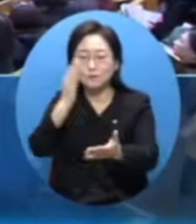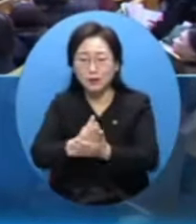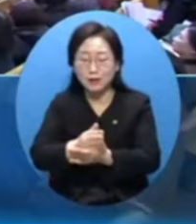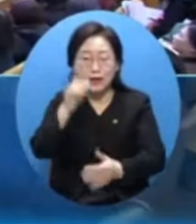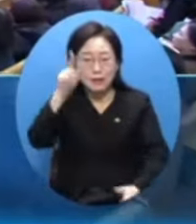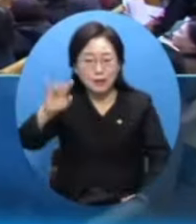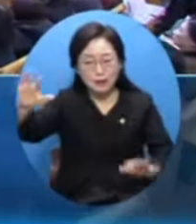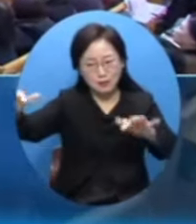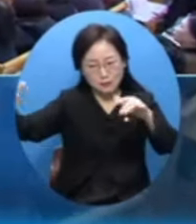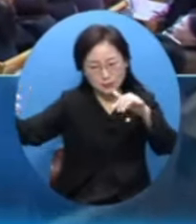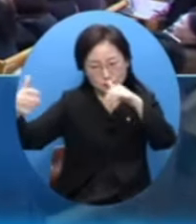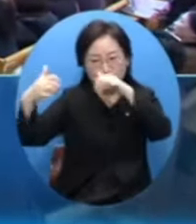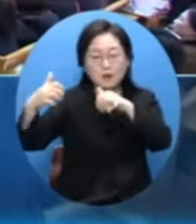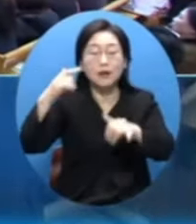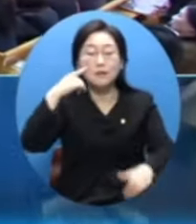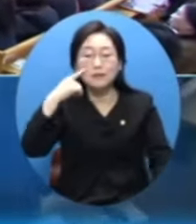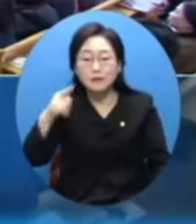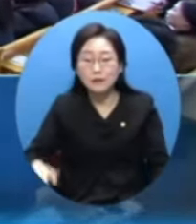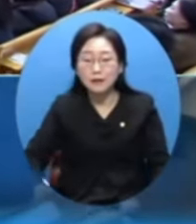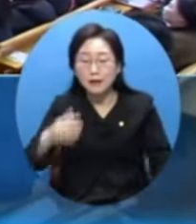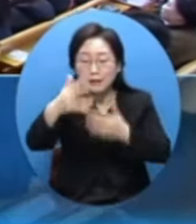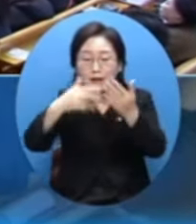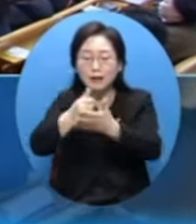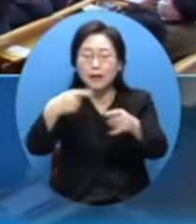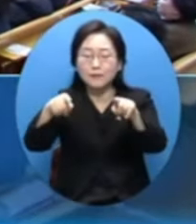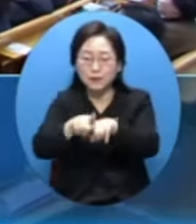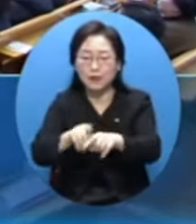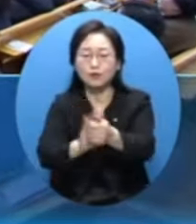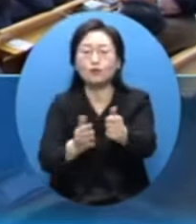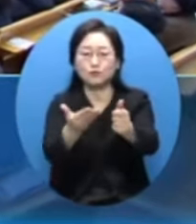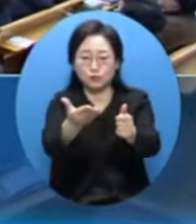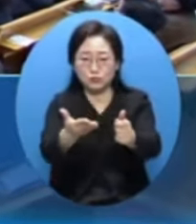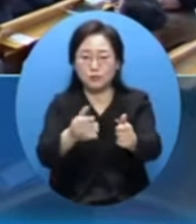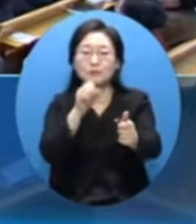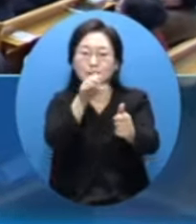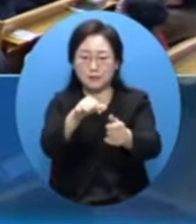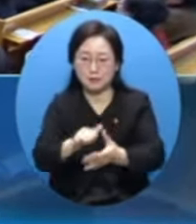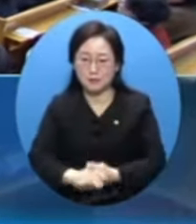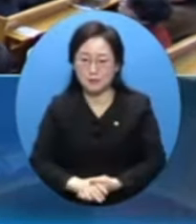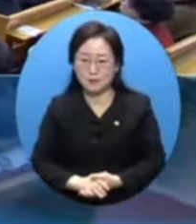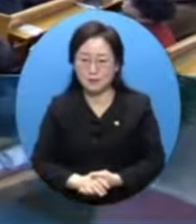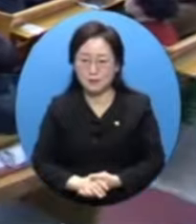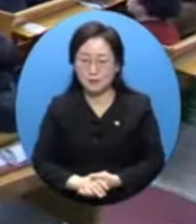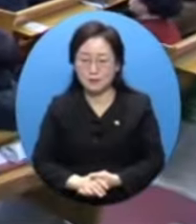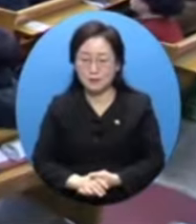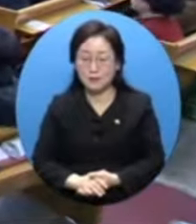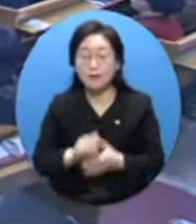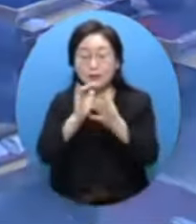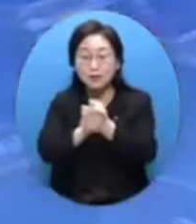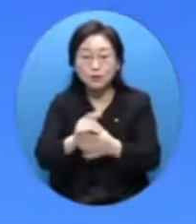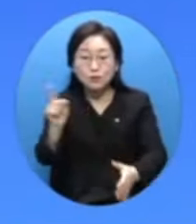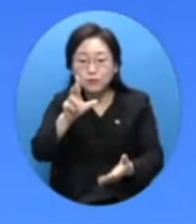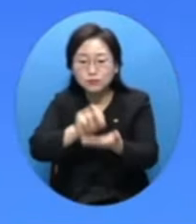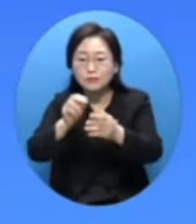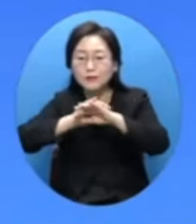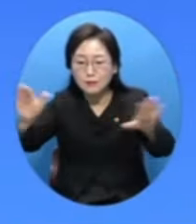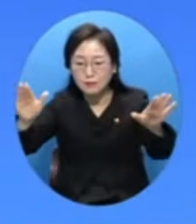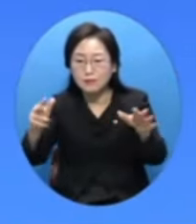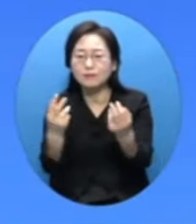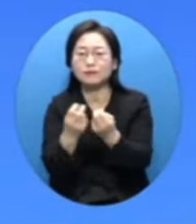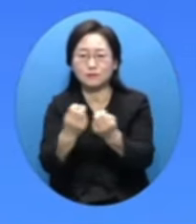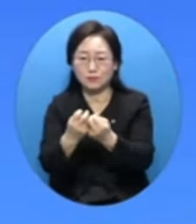그들을 맞서 나가라. 야훼가 너와 함께하리라 하셨느니라 하매. 기도가 바로 문제 해결의 길인